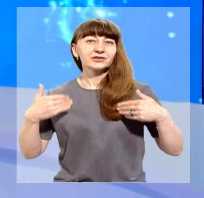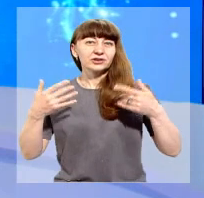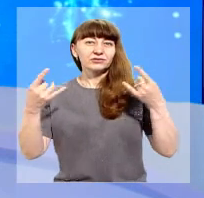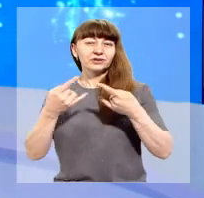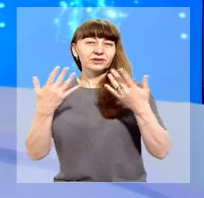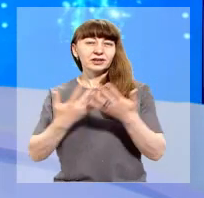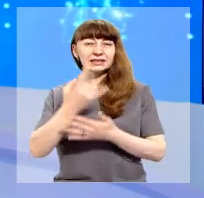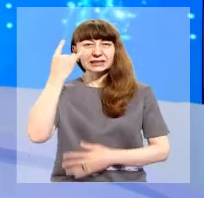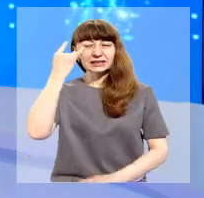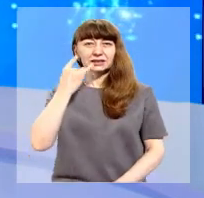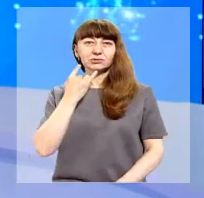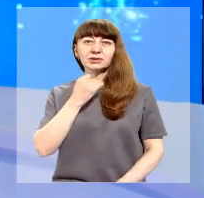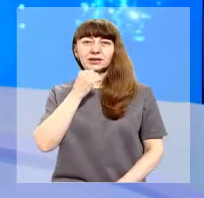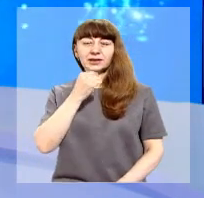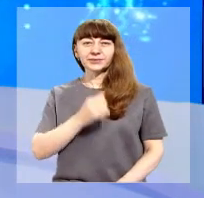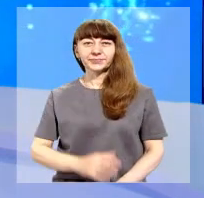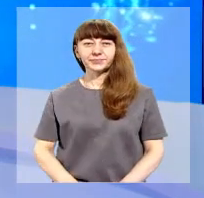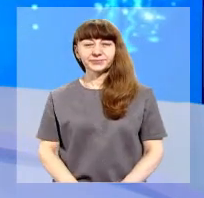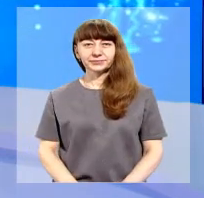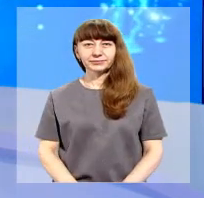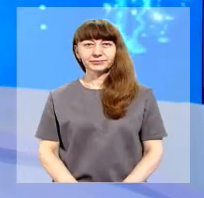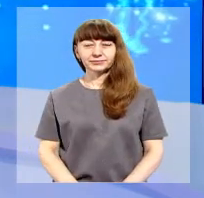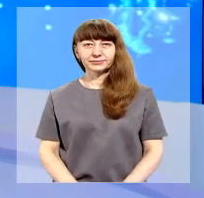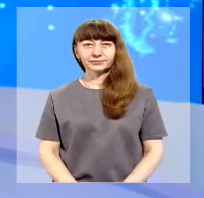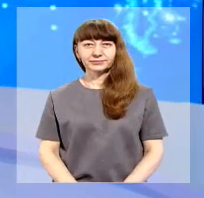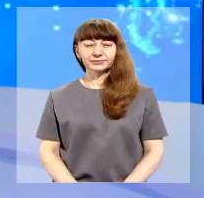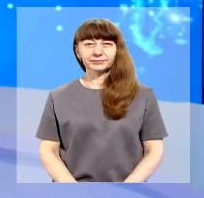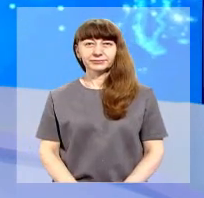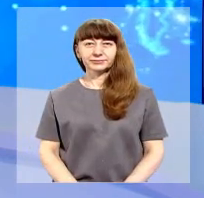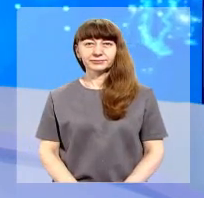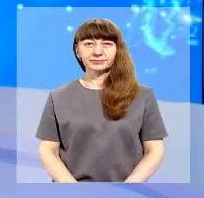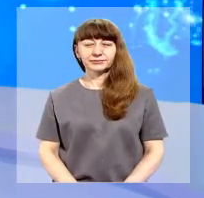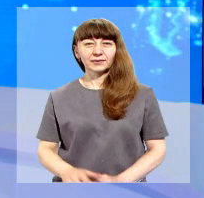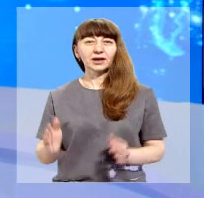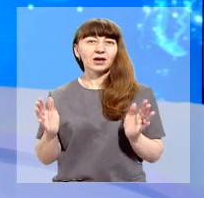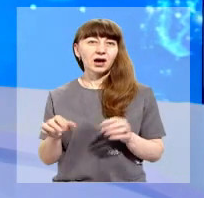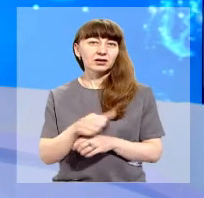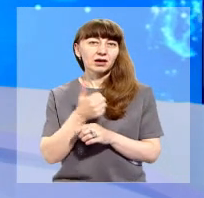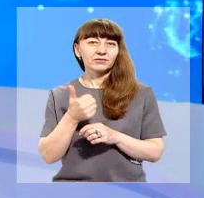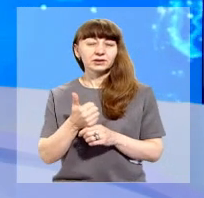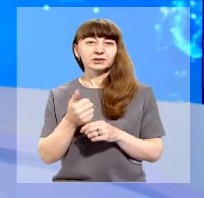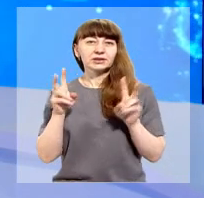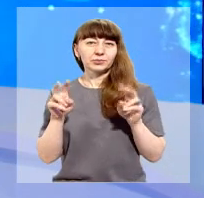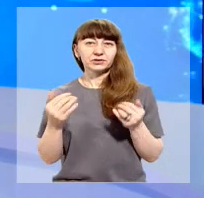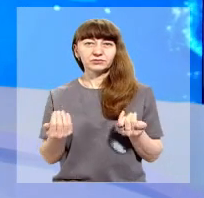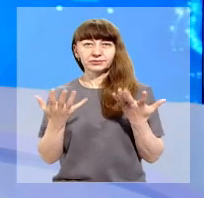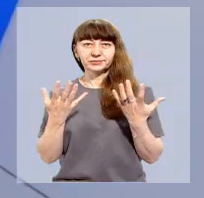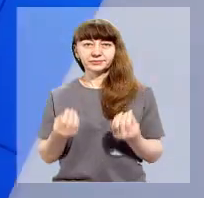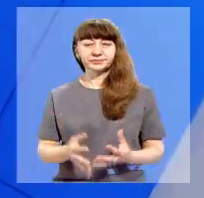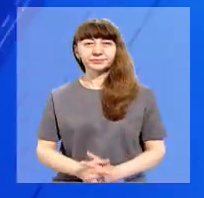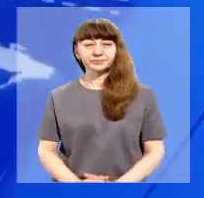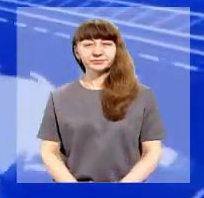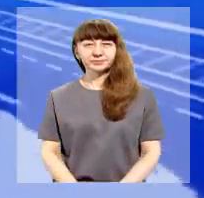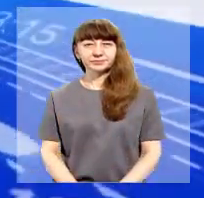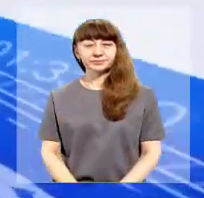Здравствуйте! В прямом эфире новости в студии Алмажана Манкельдинова. Сурдоперевод Светлана Слесарская. Коротко о главном на сегодня.